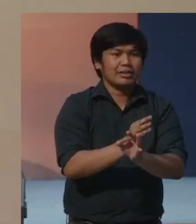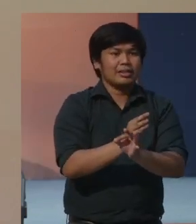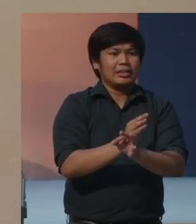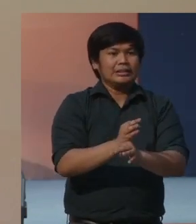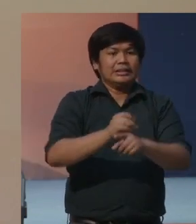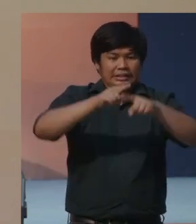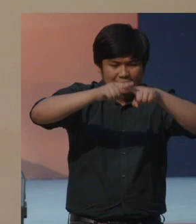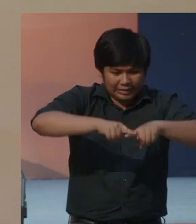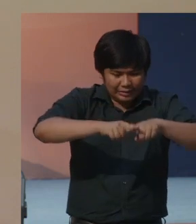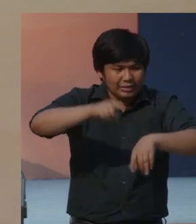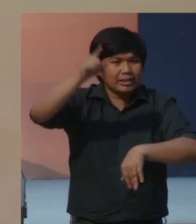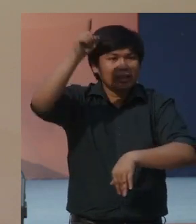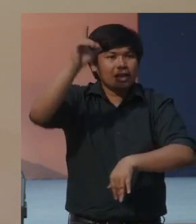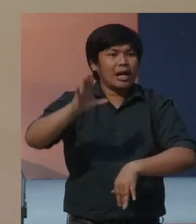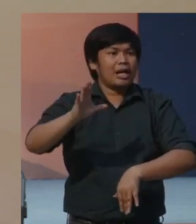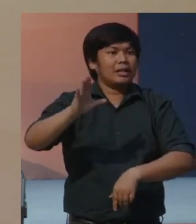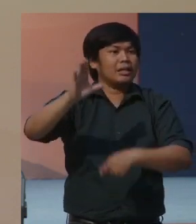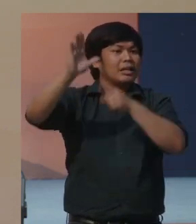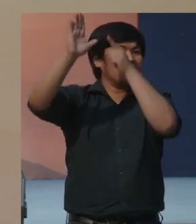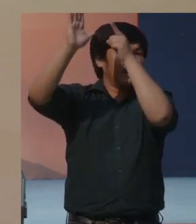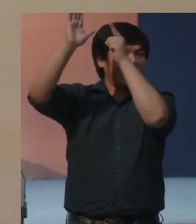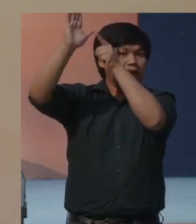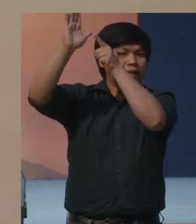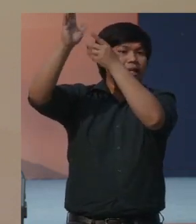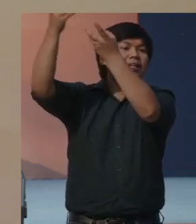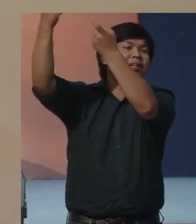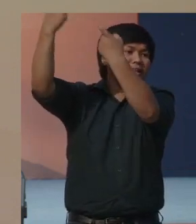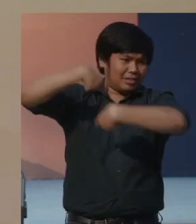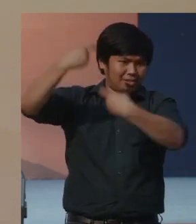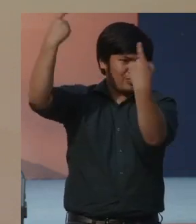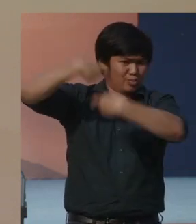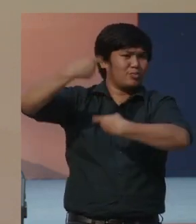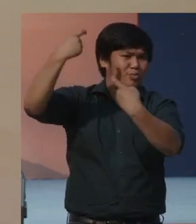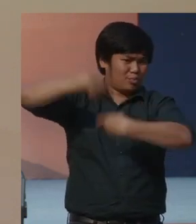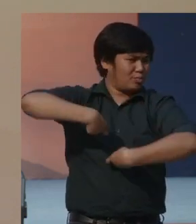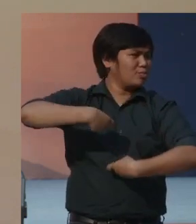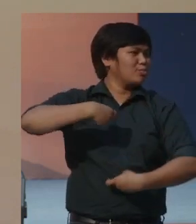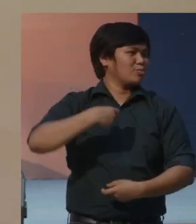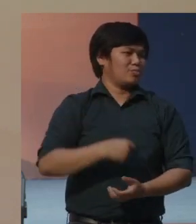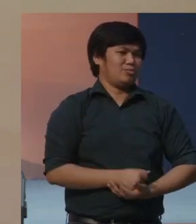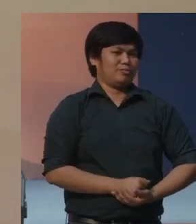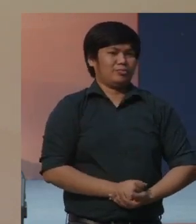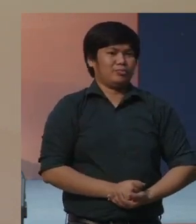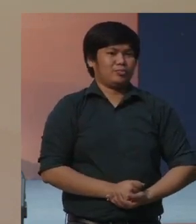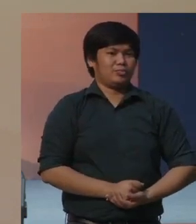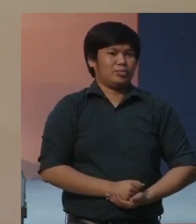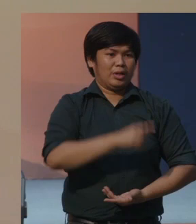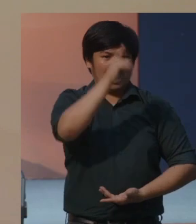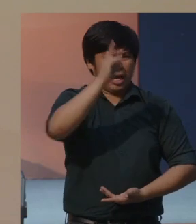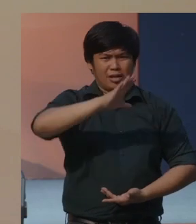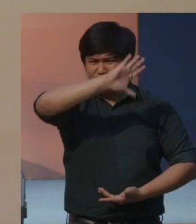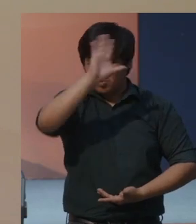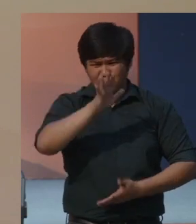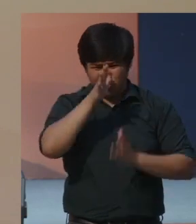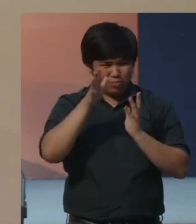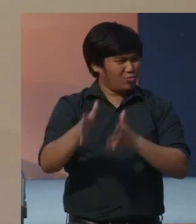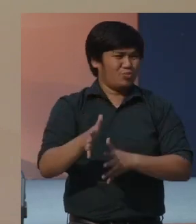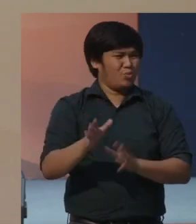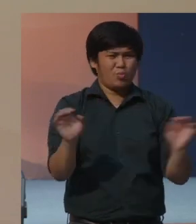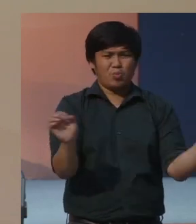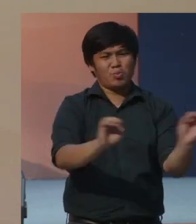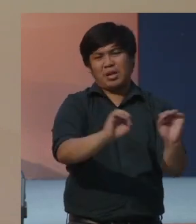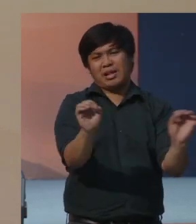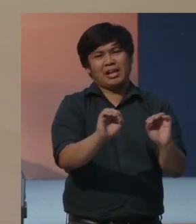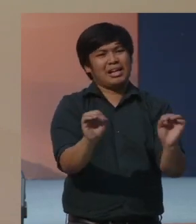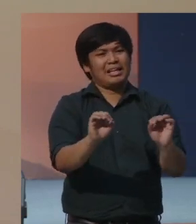pagsandig sa Kanya, siya ang magbibigay. Ibibigay niya lahat. Hindi niya tayo pababayaan. Kahit